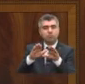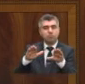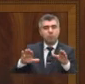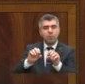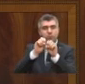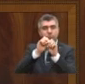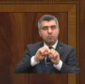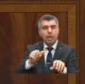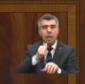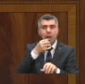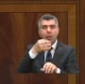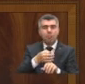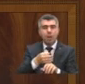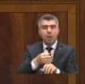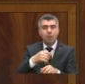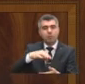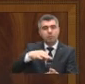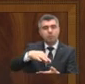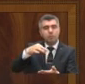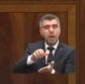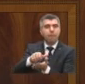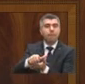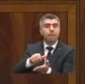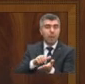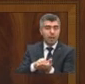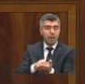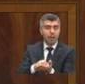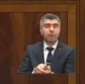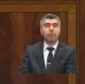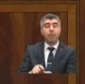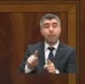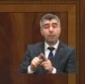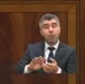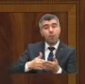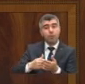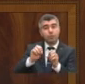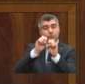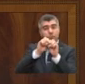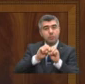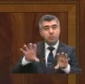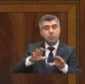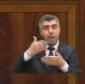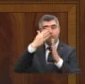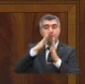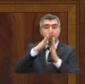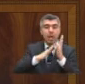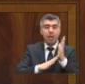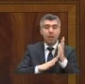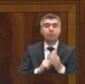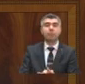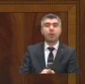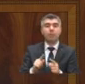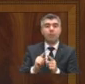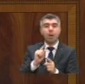على مستوى الماء الشرب ومياه السقي، سواء من حيث تعميمه ليشمل جميع المواطنين من حيث